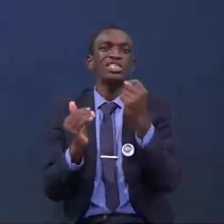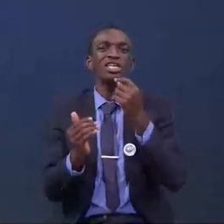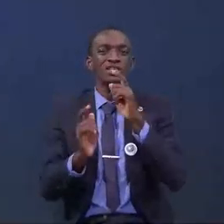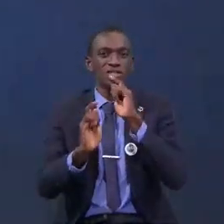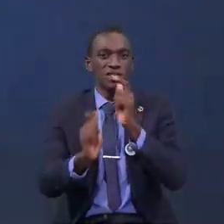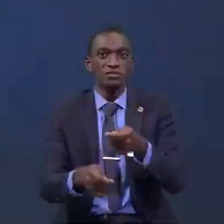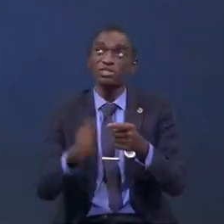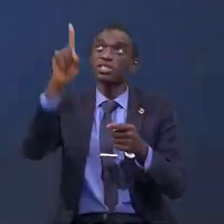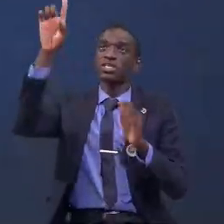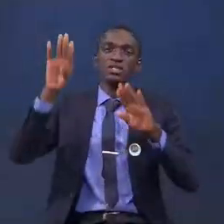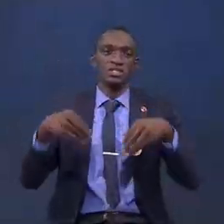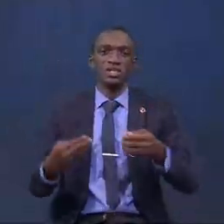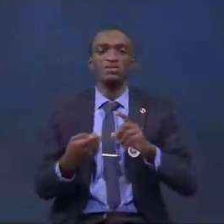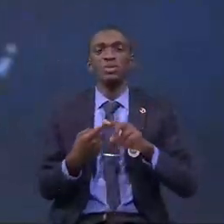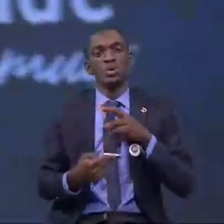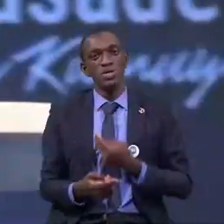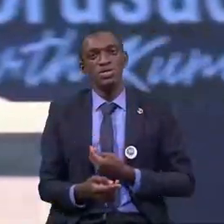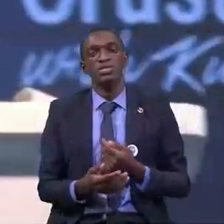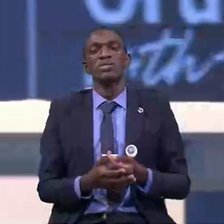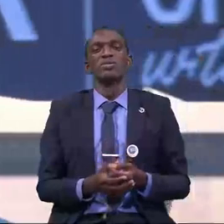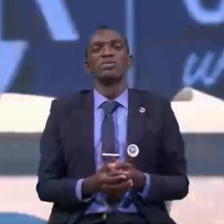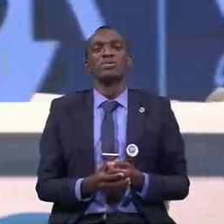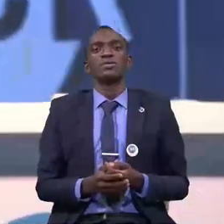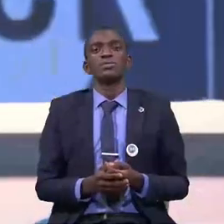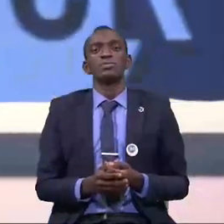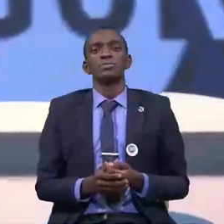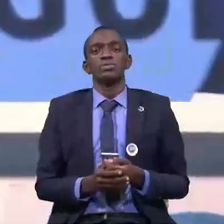ne peut être égalé au don de Dieu qui nous a fait.